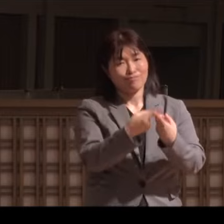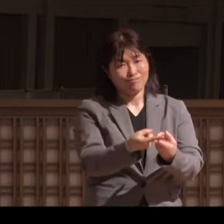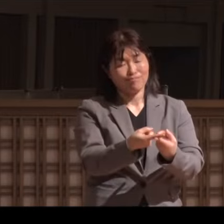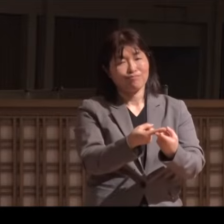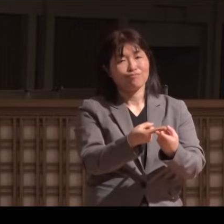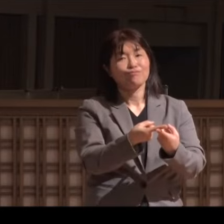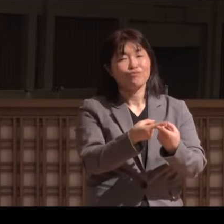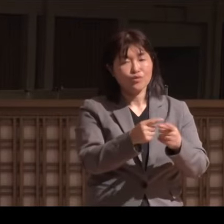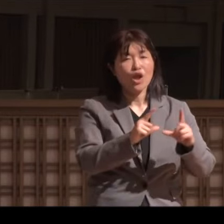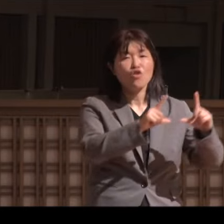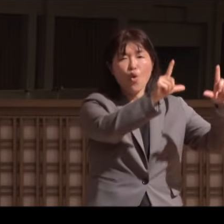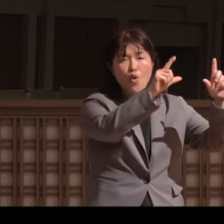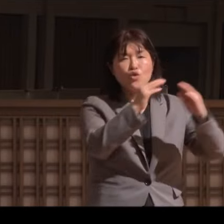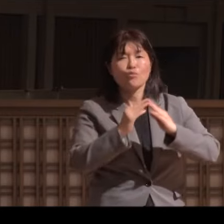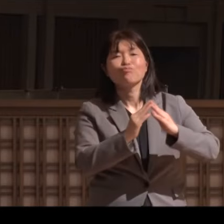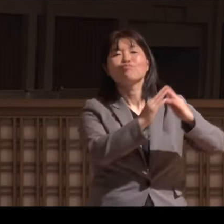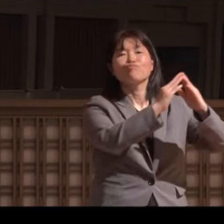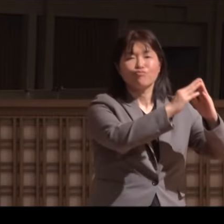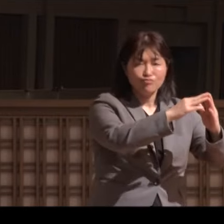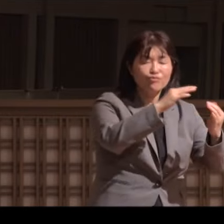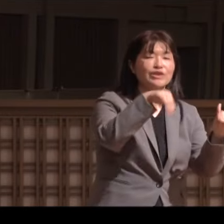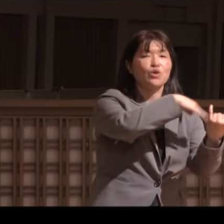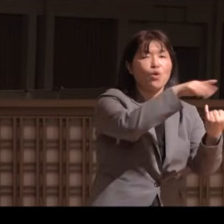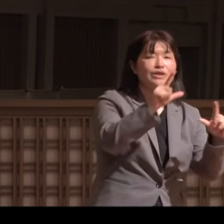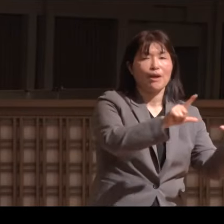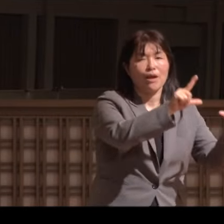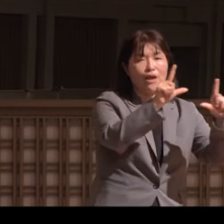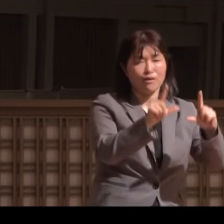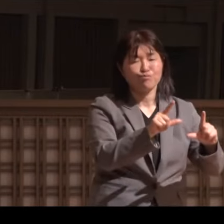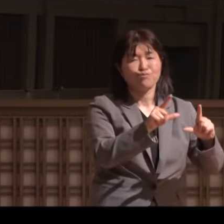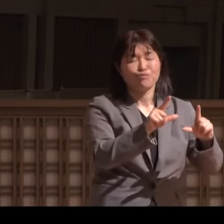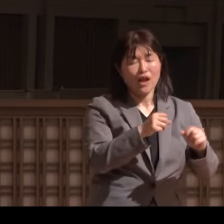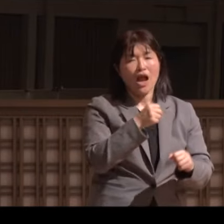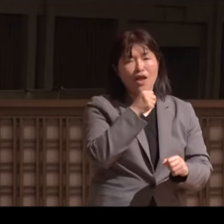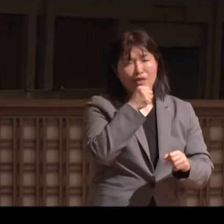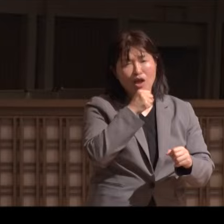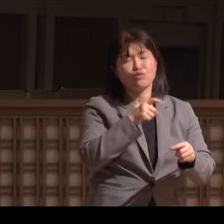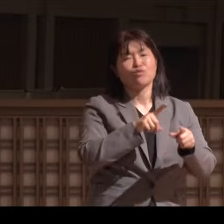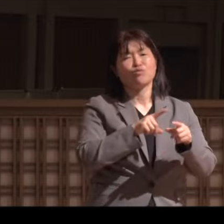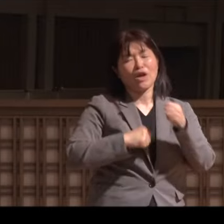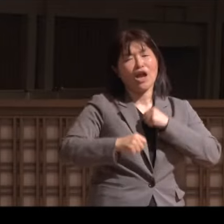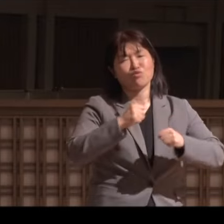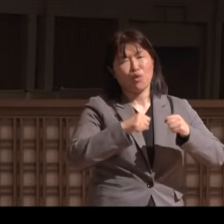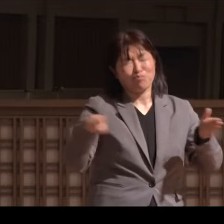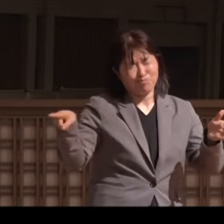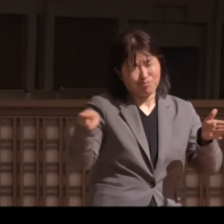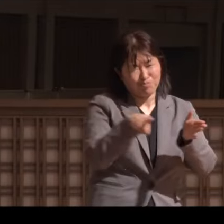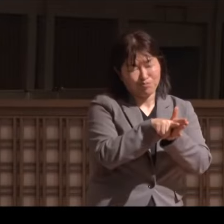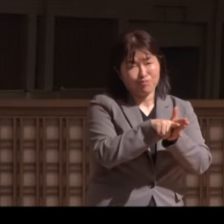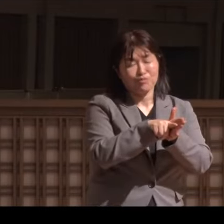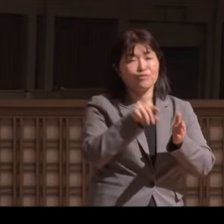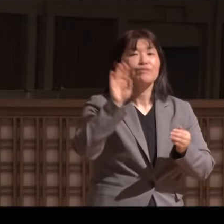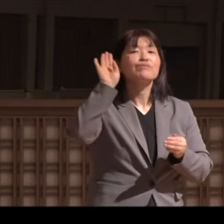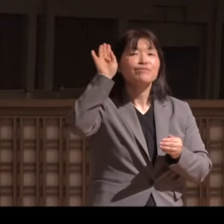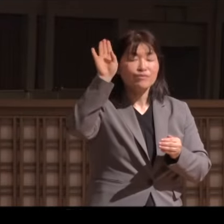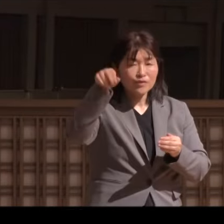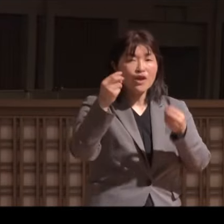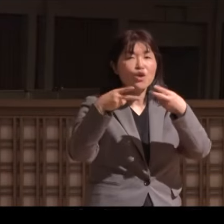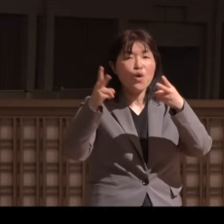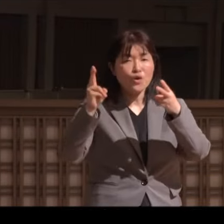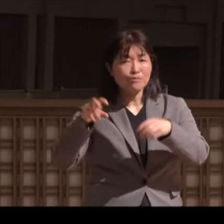に移住しましてあのま引っ越しまして1人暮らしをしてTBSのアナウンサーとして活動しておりましたえその後あの